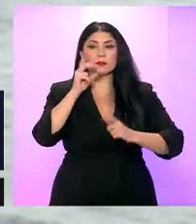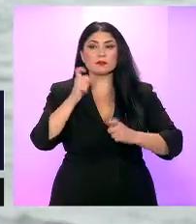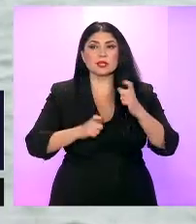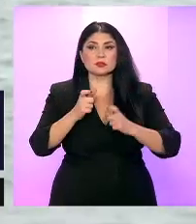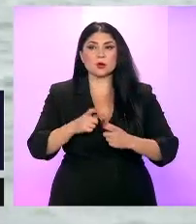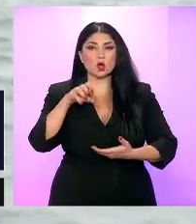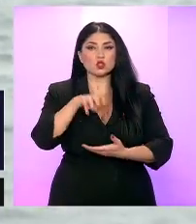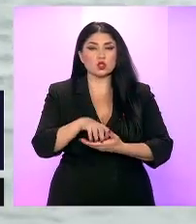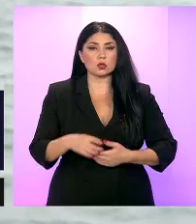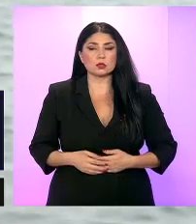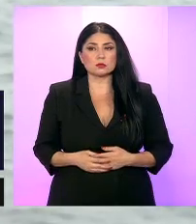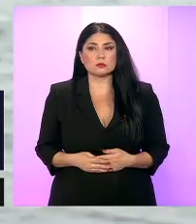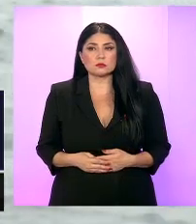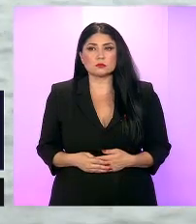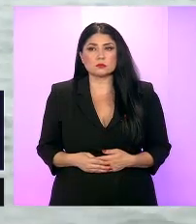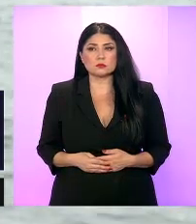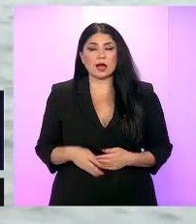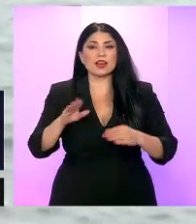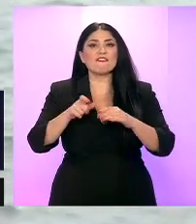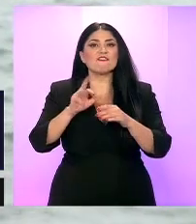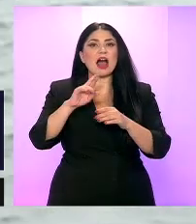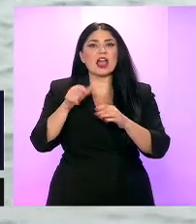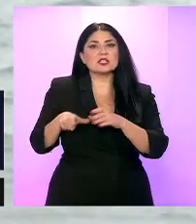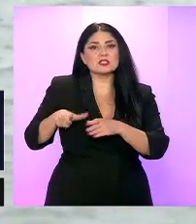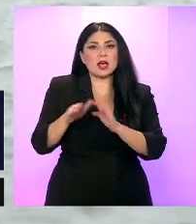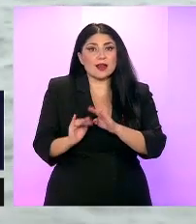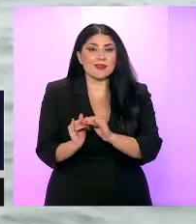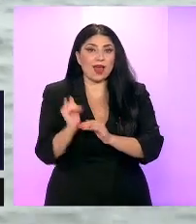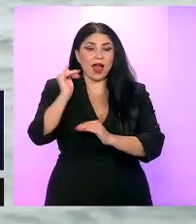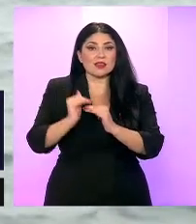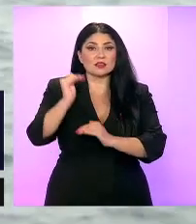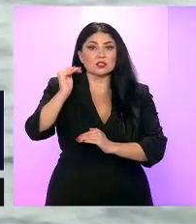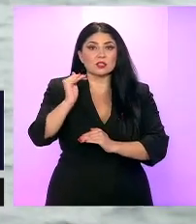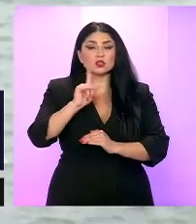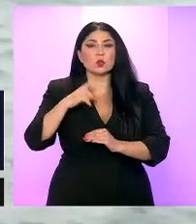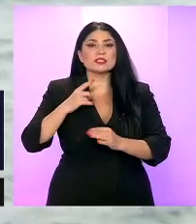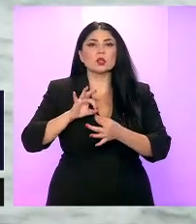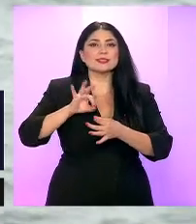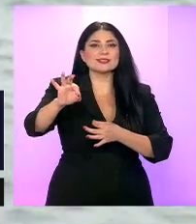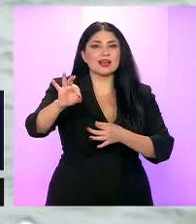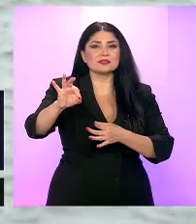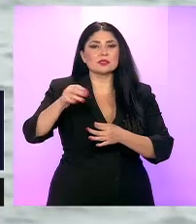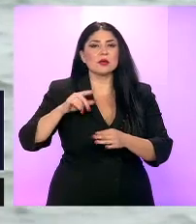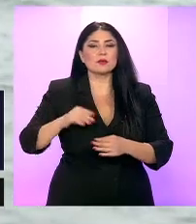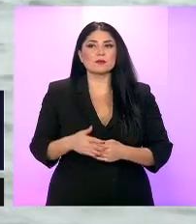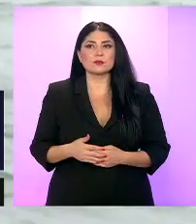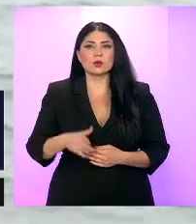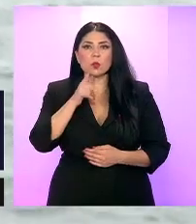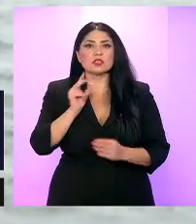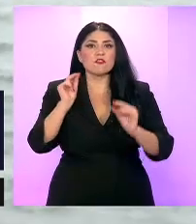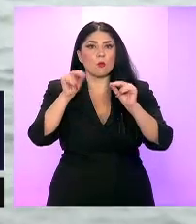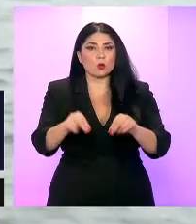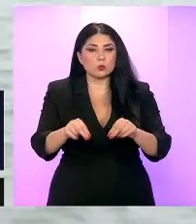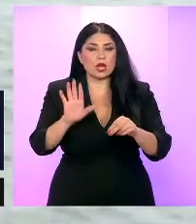despre o zonă cu faleză înaltă și nu au o distanță mare de la locul în care se pot